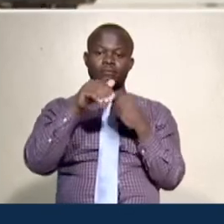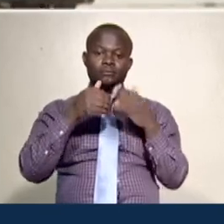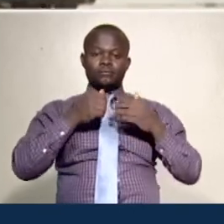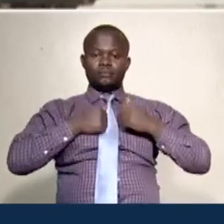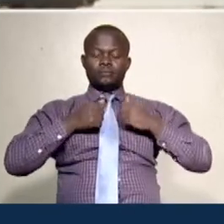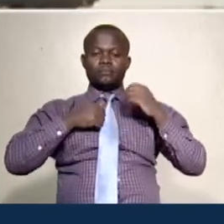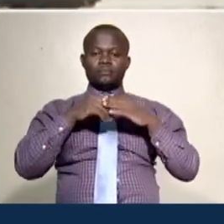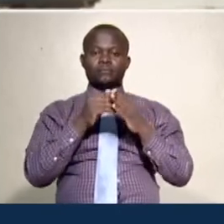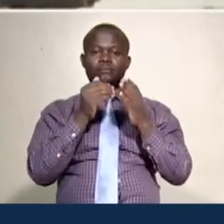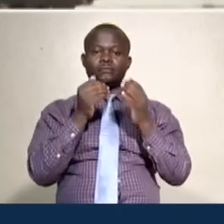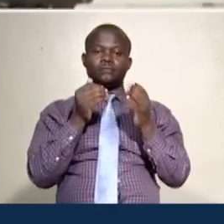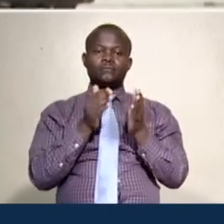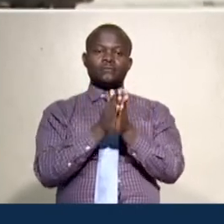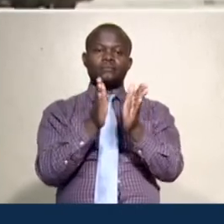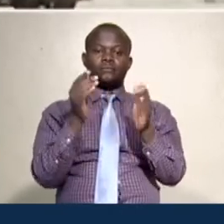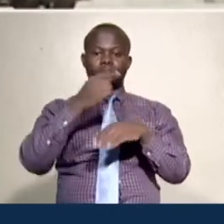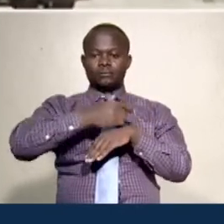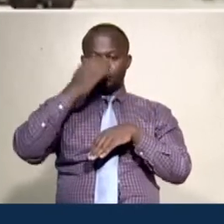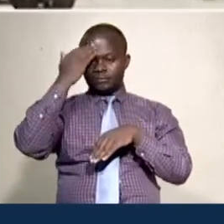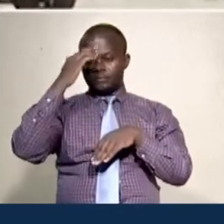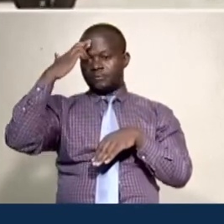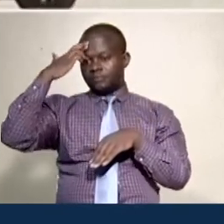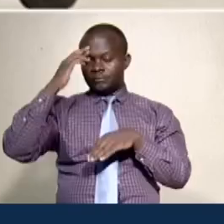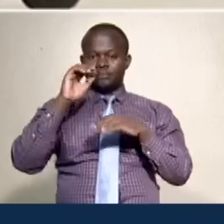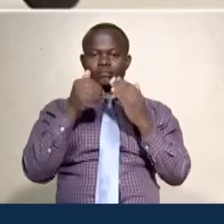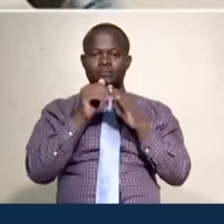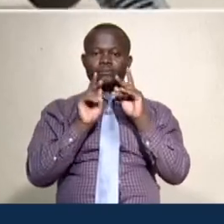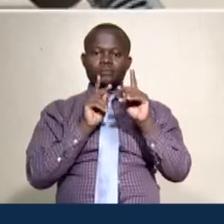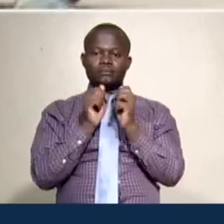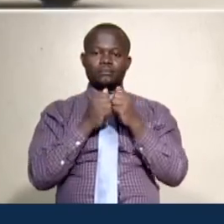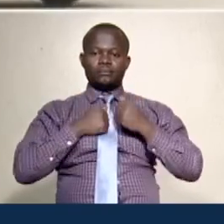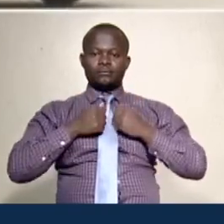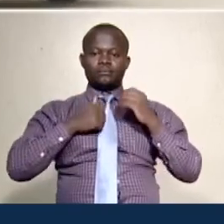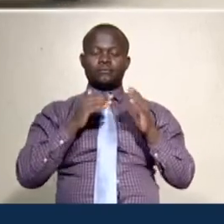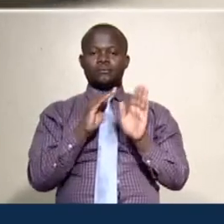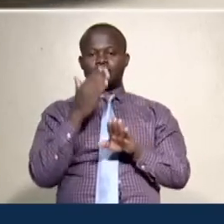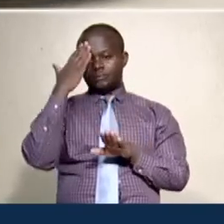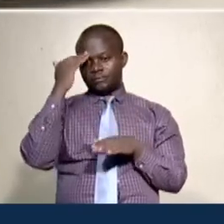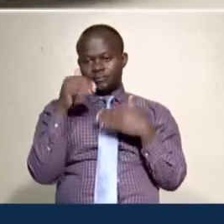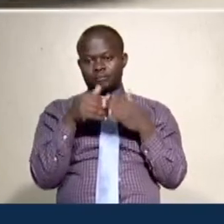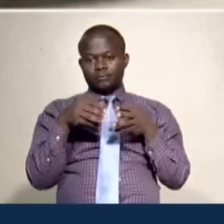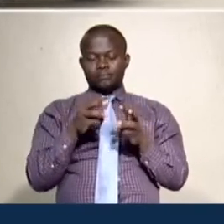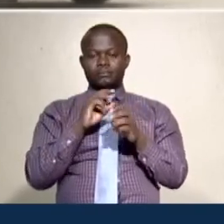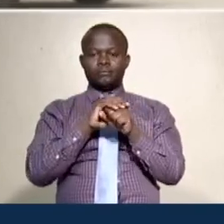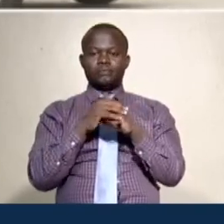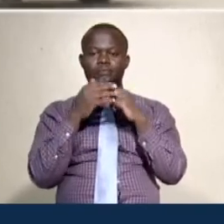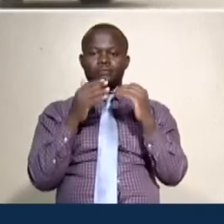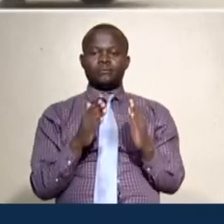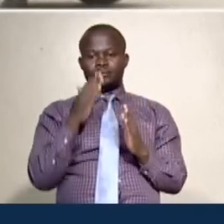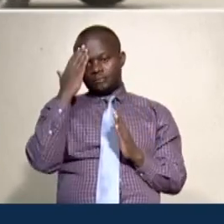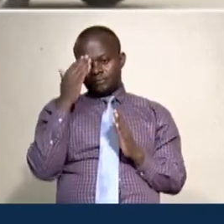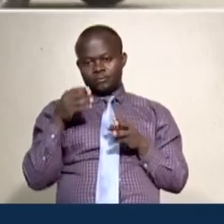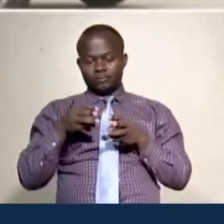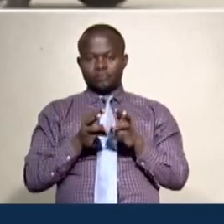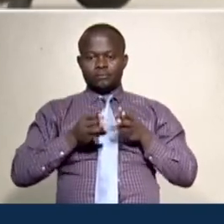muri rusange ni umunsi wo kugira ngo tuzirikane ko hariho abantu abanyarwanda bishwe bazira ko baremwe bazira ubwoko bwabo